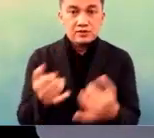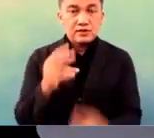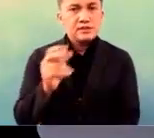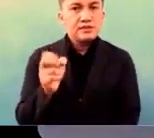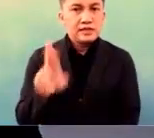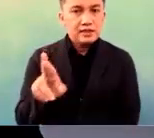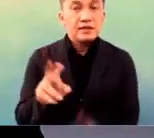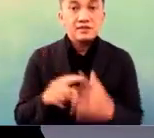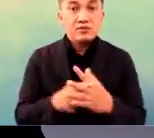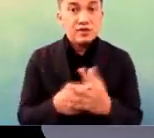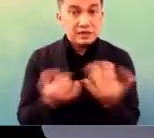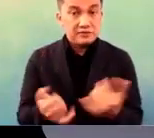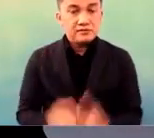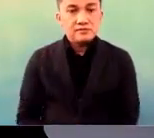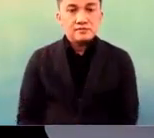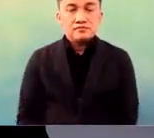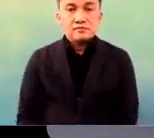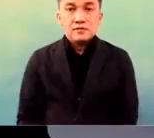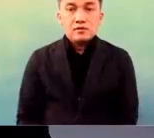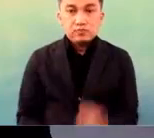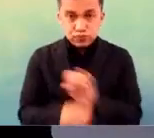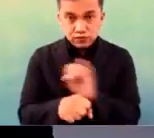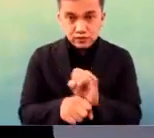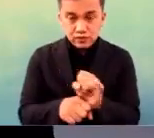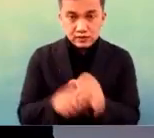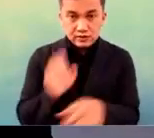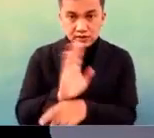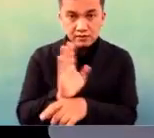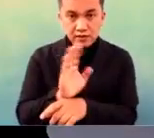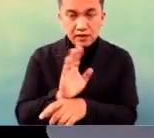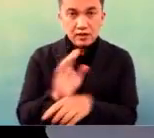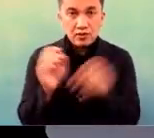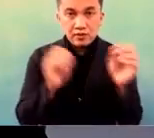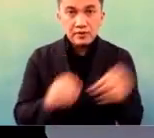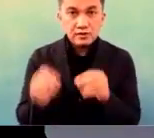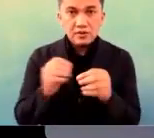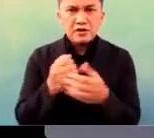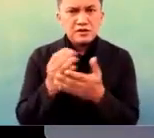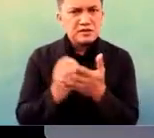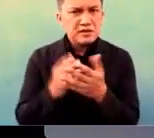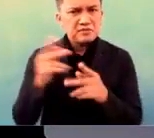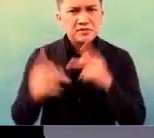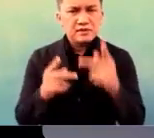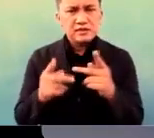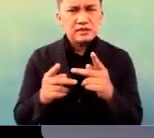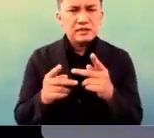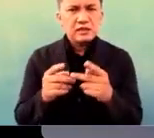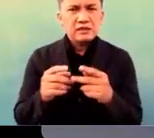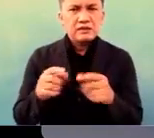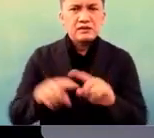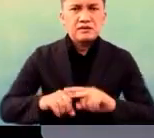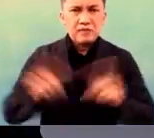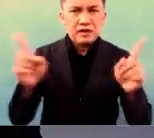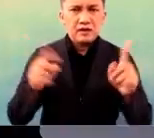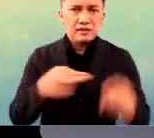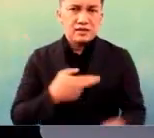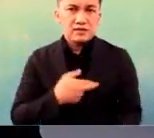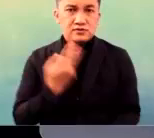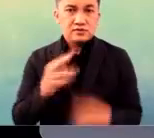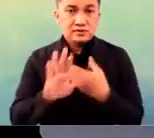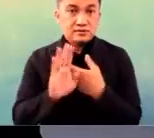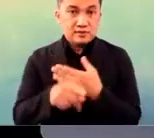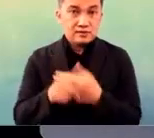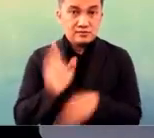naging paghahanda ng mga cinema operator pero ang ilang manonood hati ang reaksyon sa balik operasyon. Makausap natin sa linya